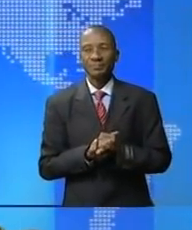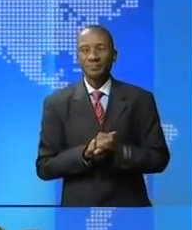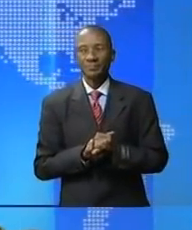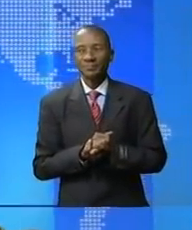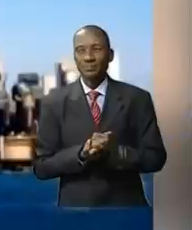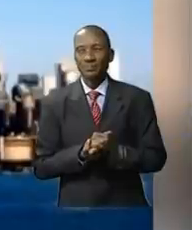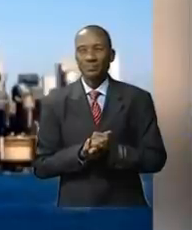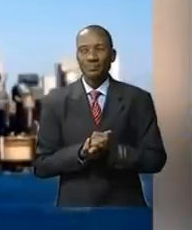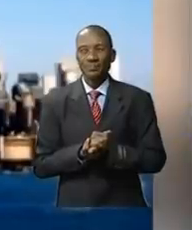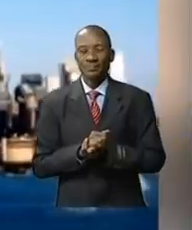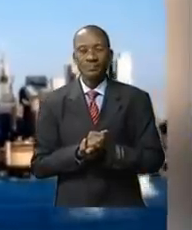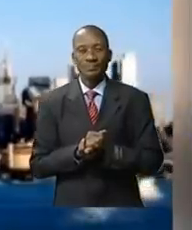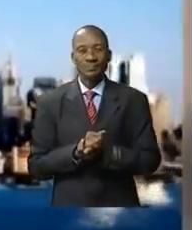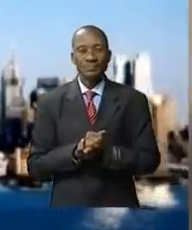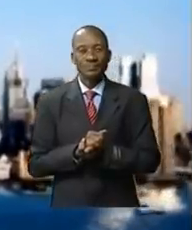RCNT.